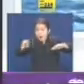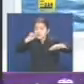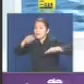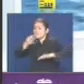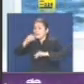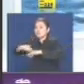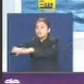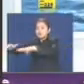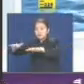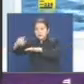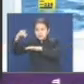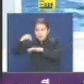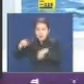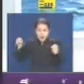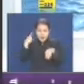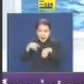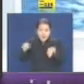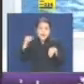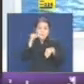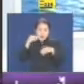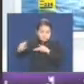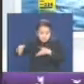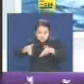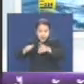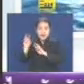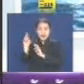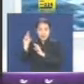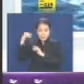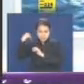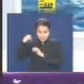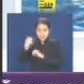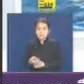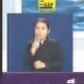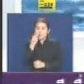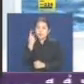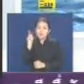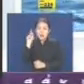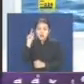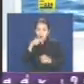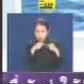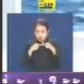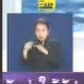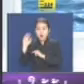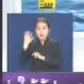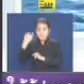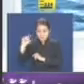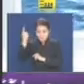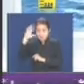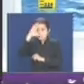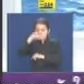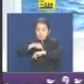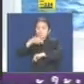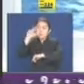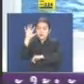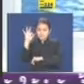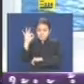ะคะผู้ที่อยู่ใกล้แม่น้ำก็ยังคงต้องเฝ้าระวังอย่างใกล้ชิดค่ะกลับมาติดตามการรายงานระดับน้ำอีกครั้งในเวลา 21:00 น.โดยประม